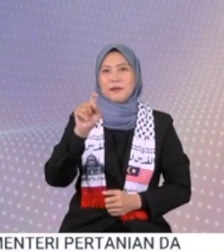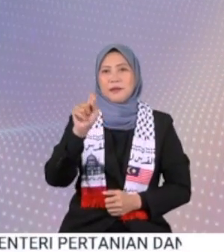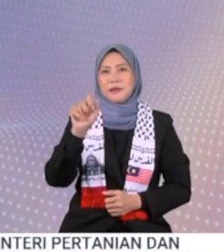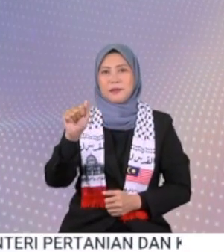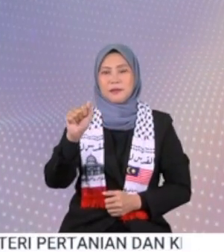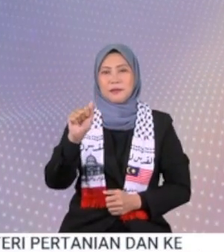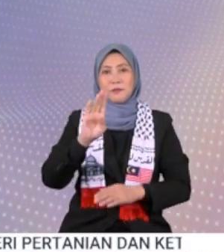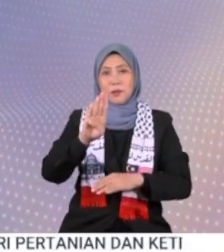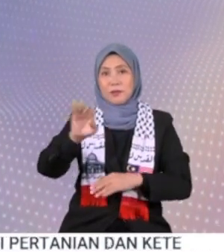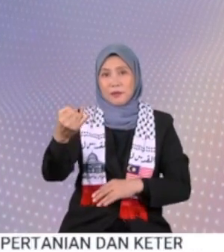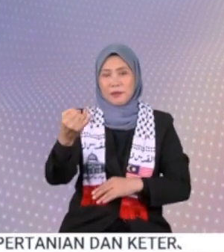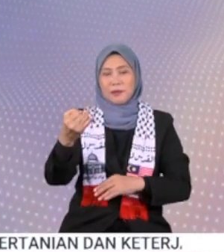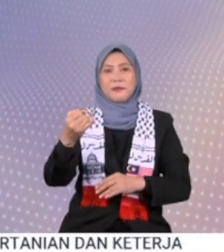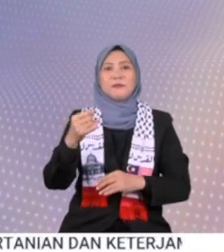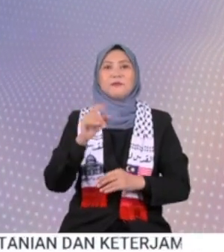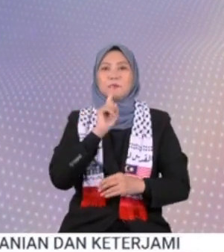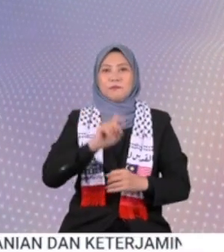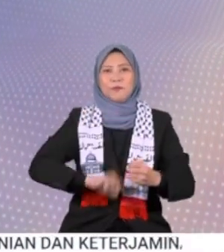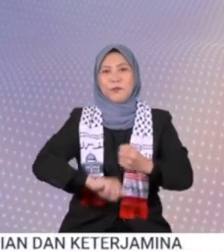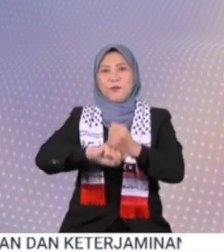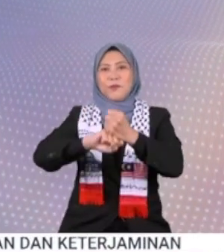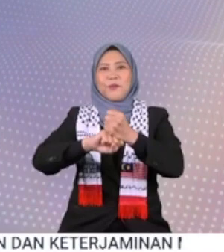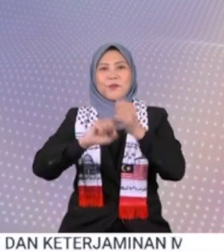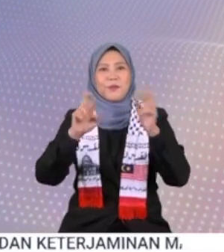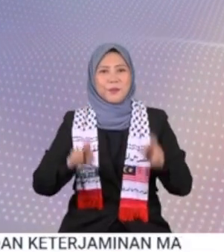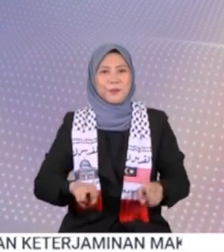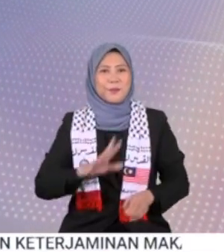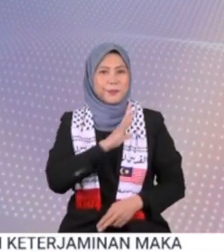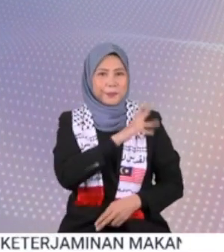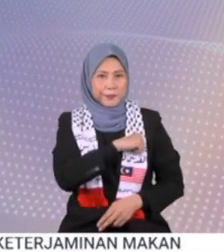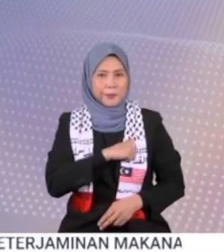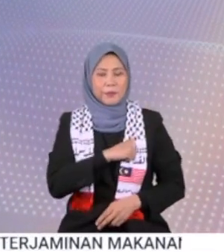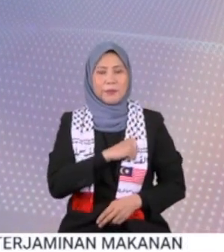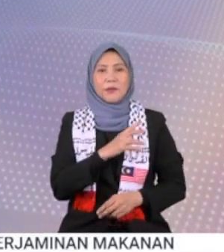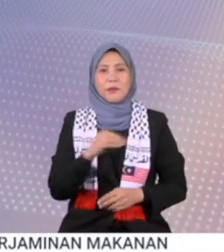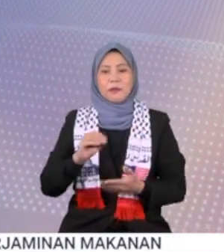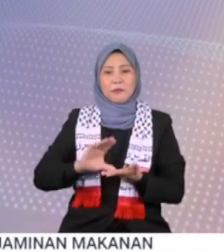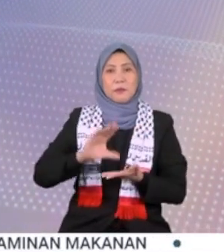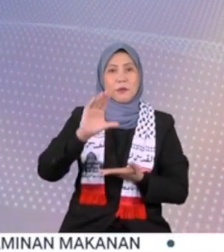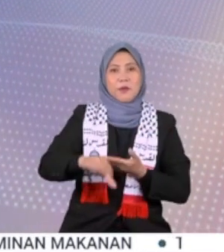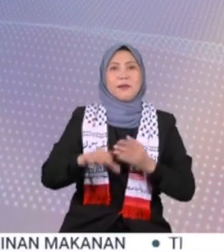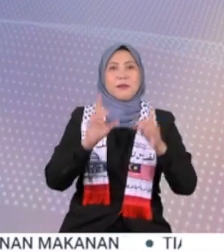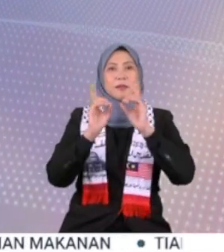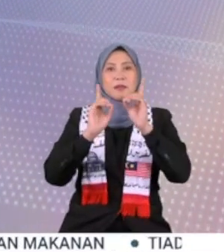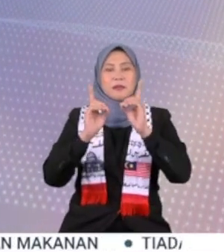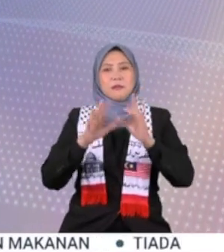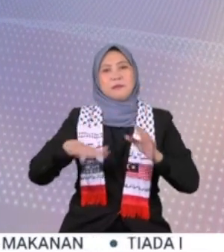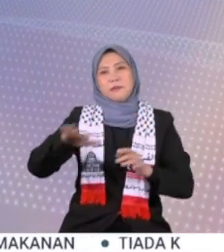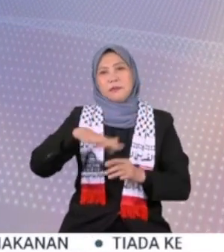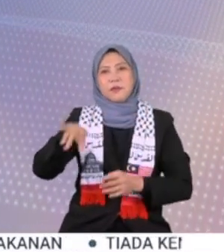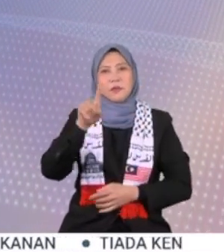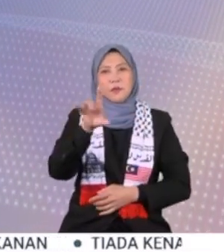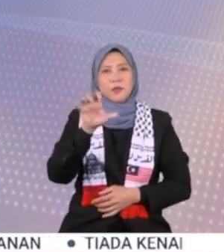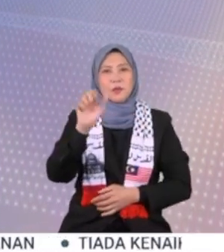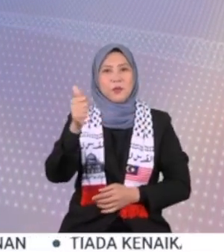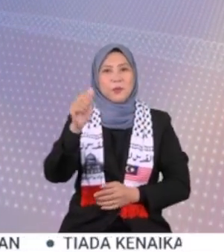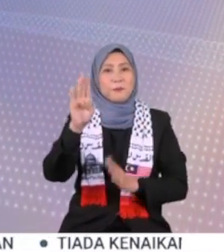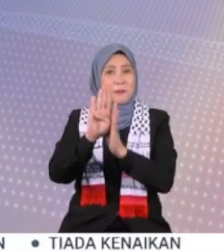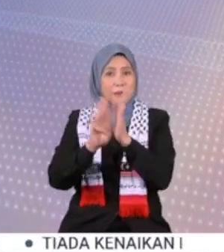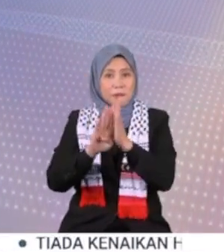Jalil bagi menyatakan solidariti terhadap rakyat Palestin serta pelaburan digit di Malaysia cecah r10